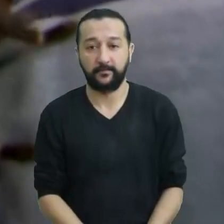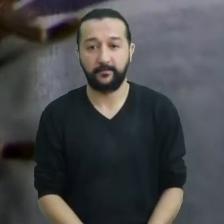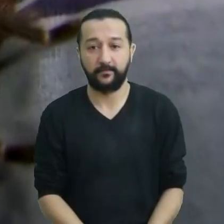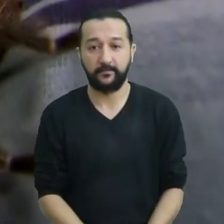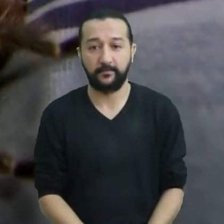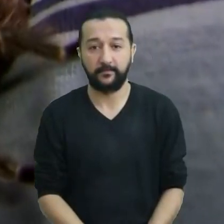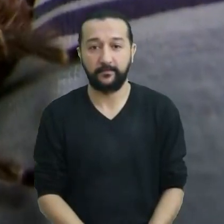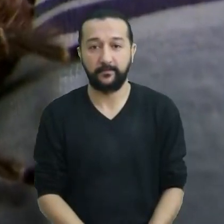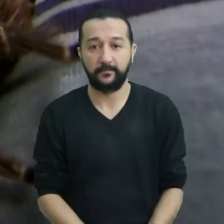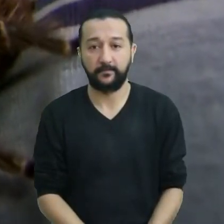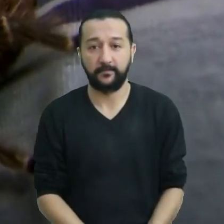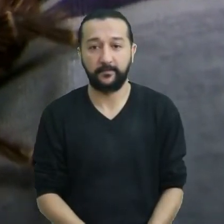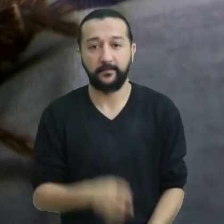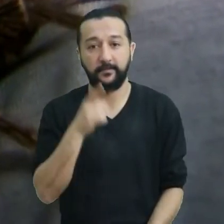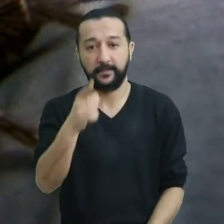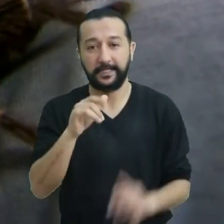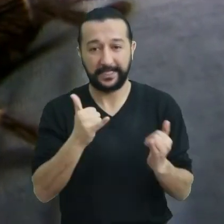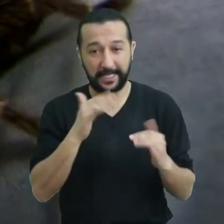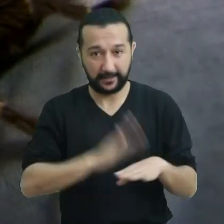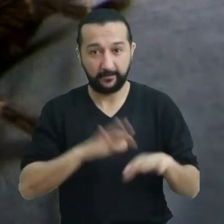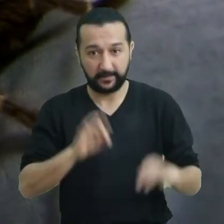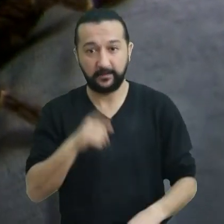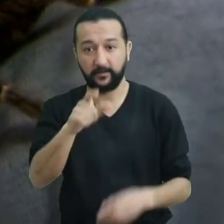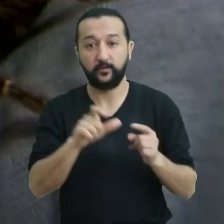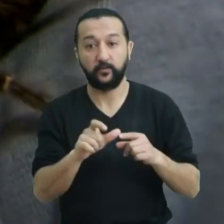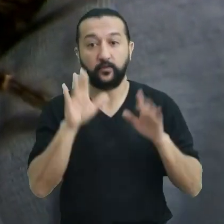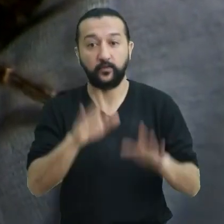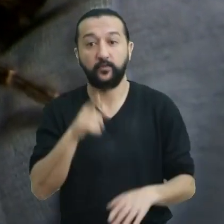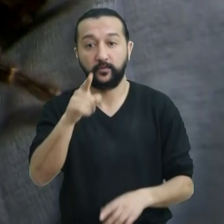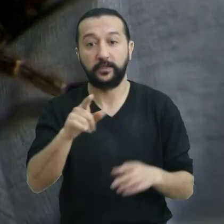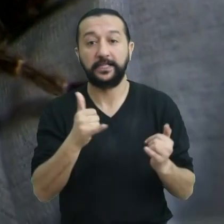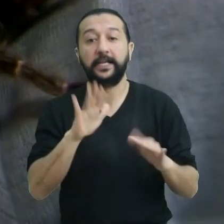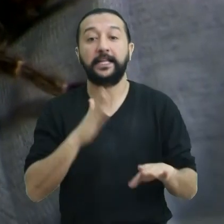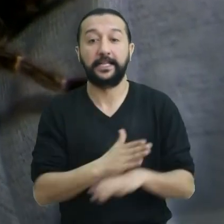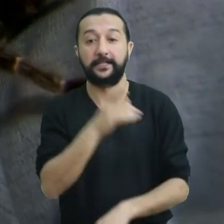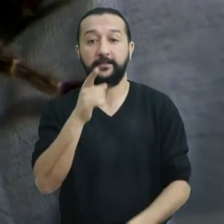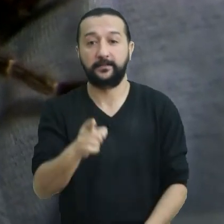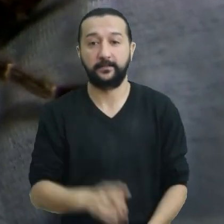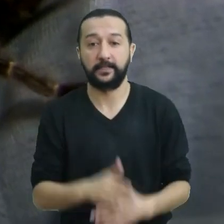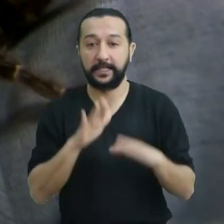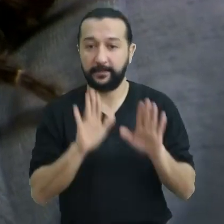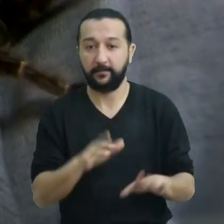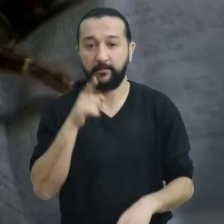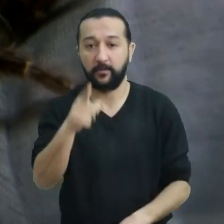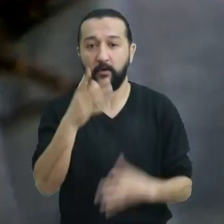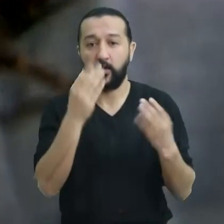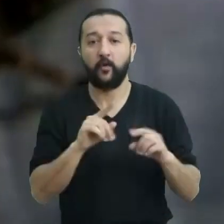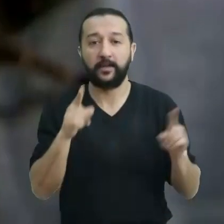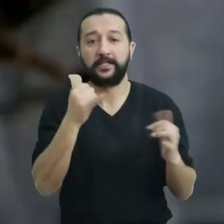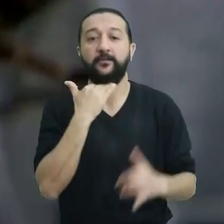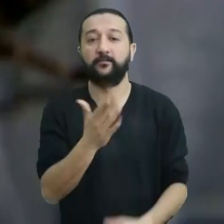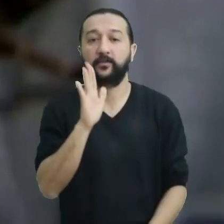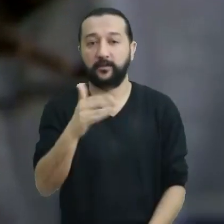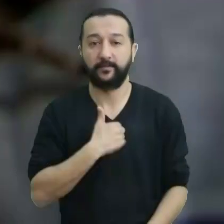yürüyor. Şakanız nasıl mı geliyor? Şükrü Efendi, bu şaka değil, gerçek. Tamam mı? Olmaz zaten böyle bir